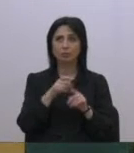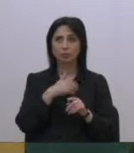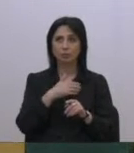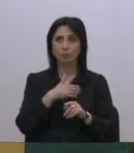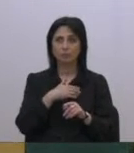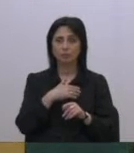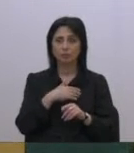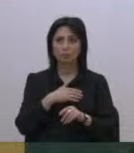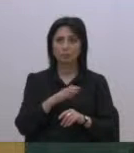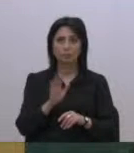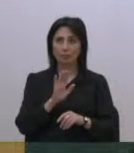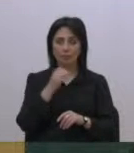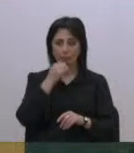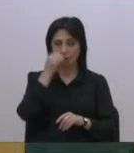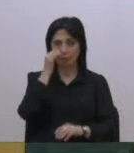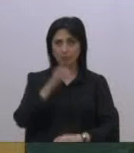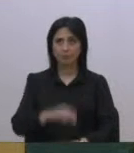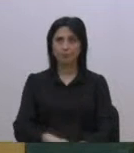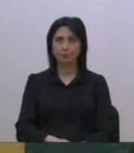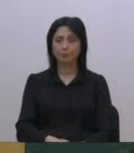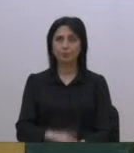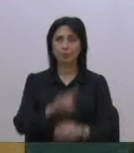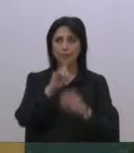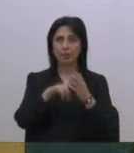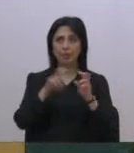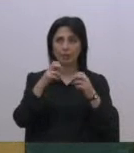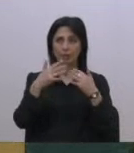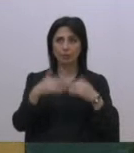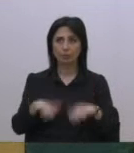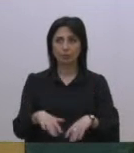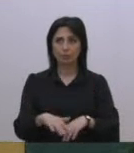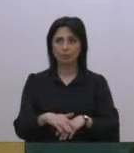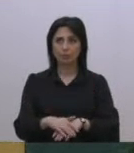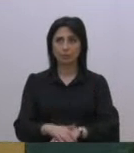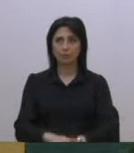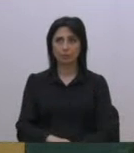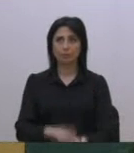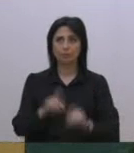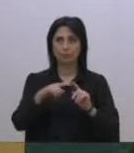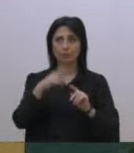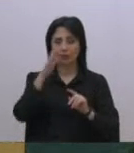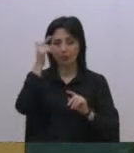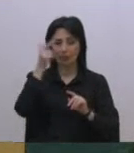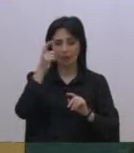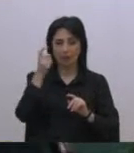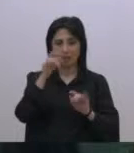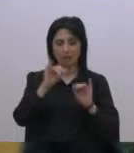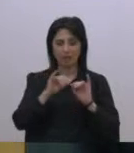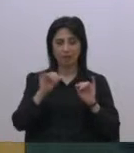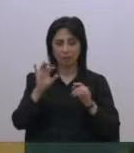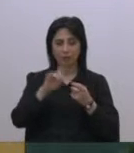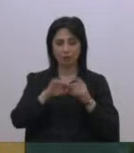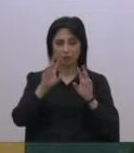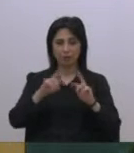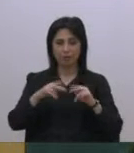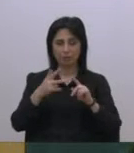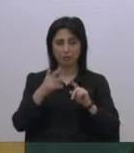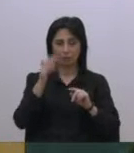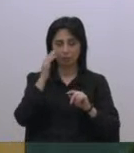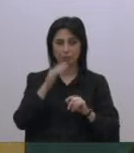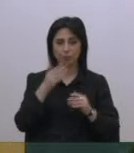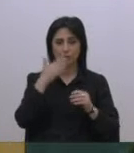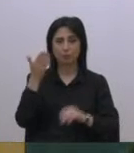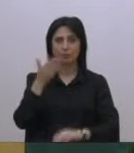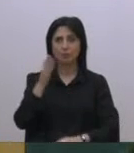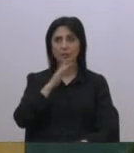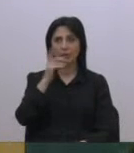გსურთ? არა, მადლობა. მადლობთ, საკითხი განხილულია. შემდეგი განათლების ხარისხის განვითარების შესახებ კანონშტულება მესამე მოსმენით